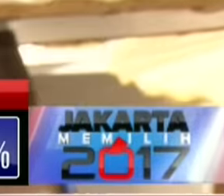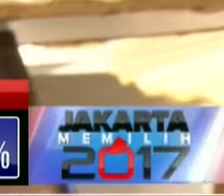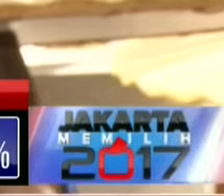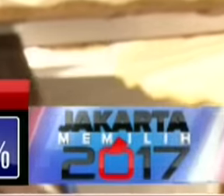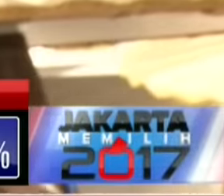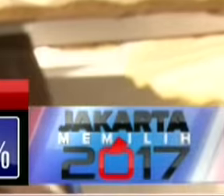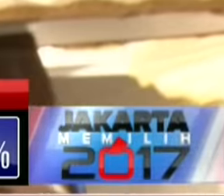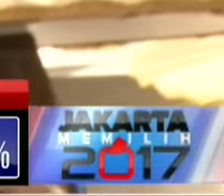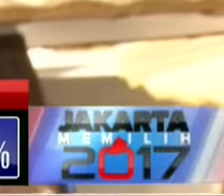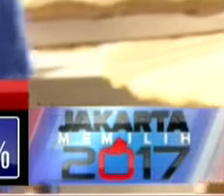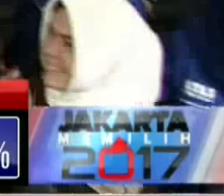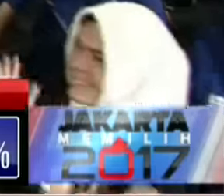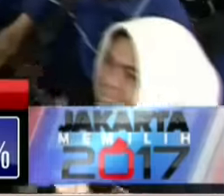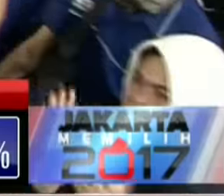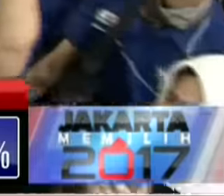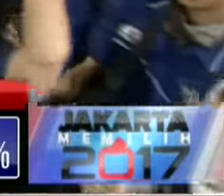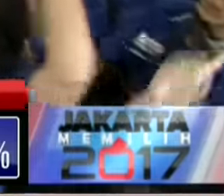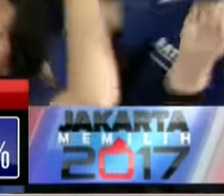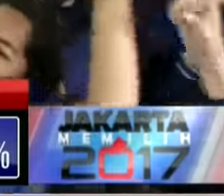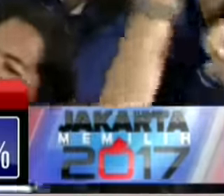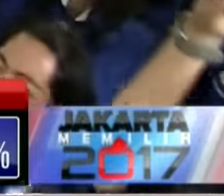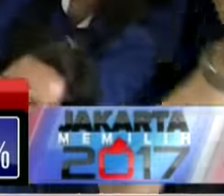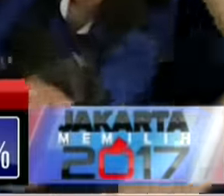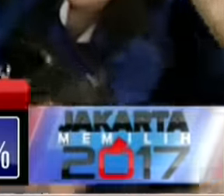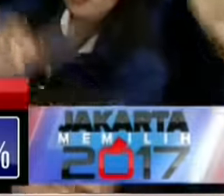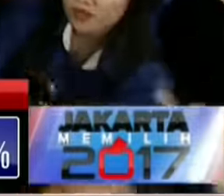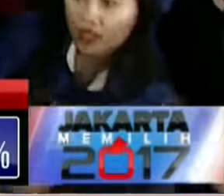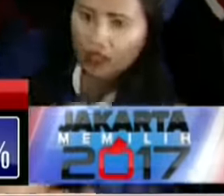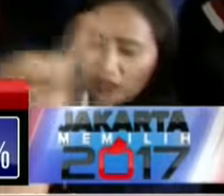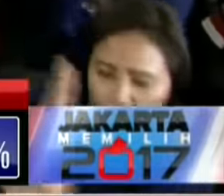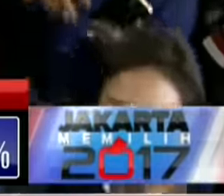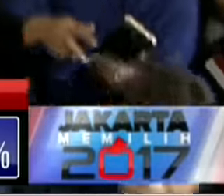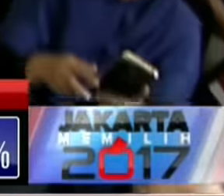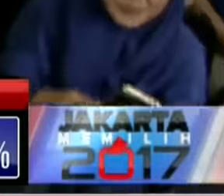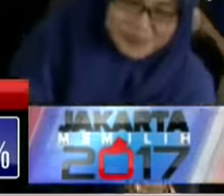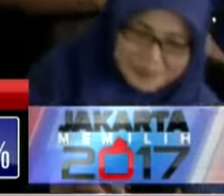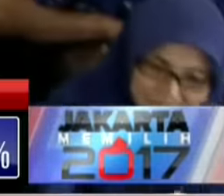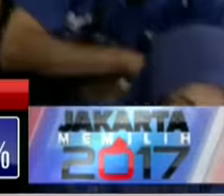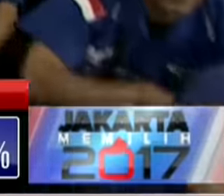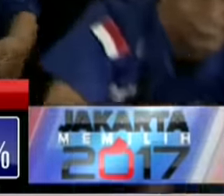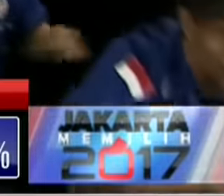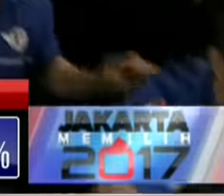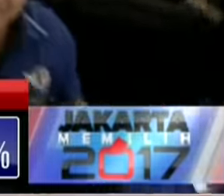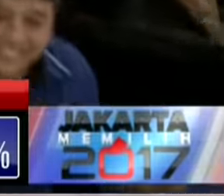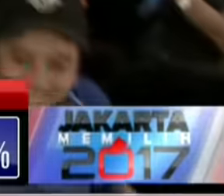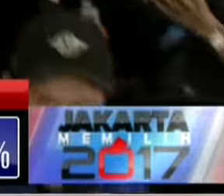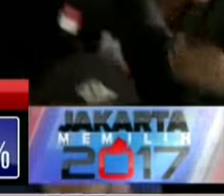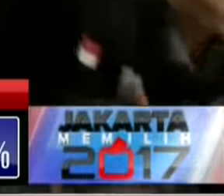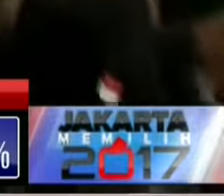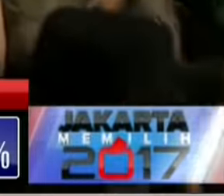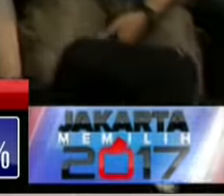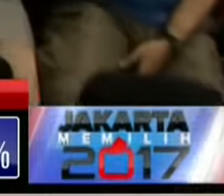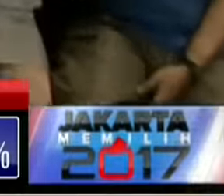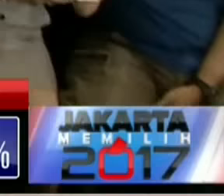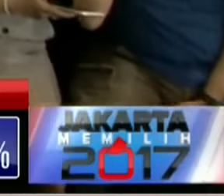Oke. Oke. Aye. Aye. Oke. Oke. Oke. Sesuatu ambisi yang